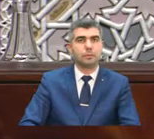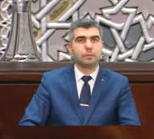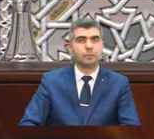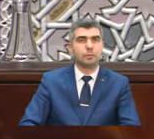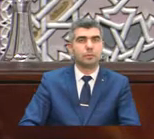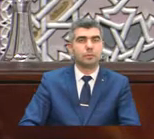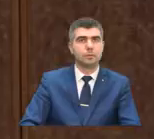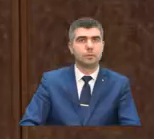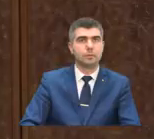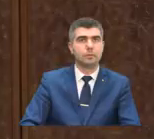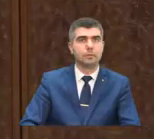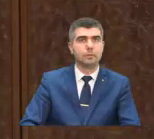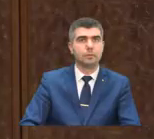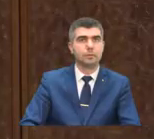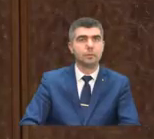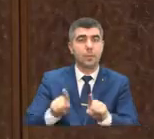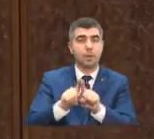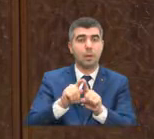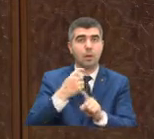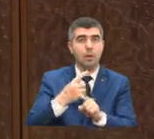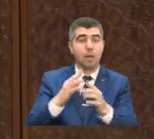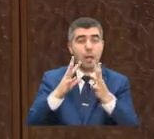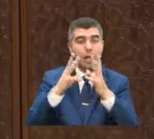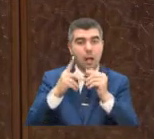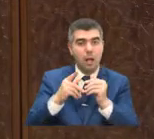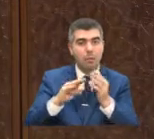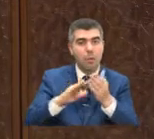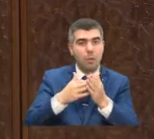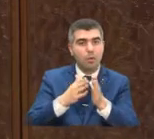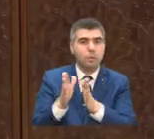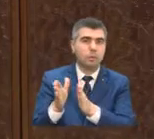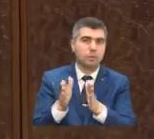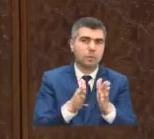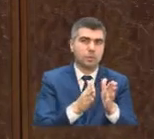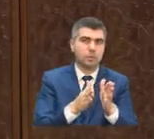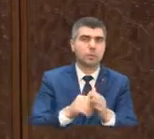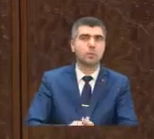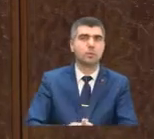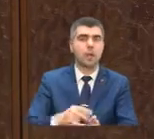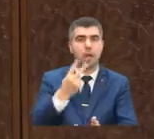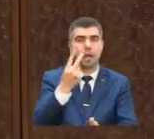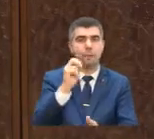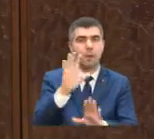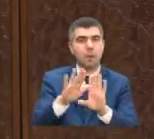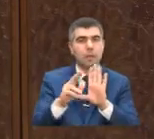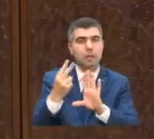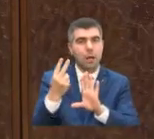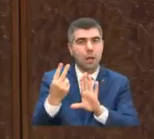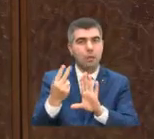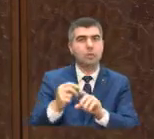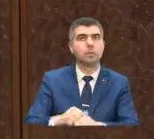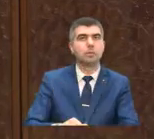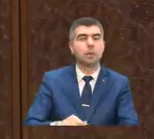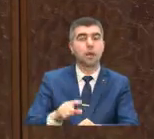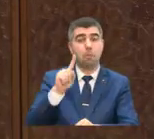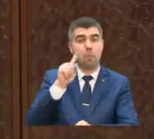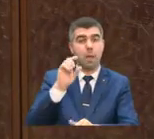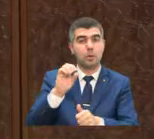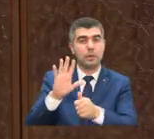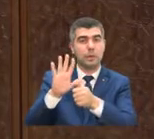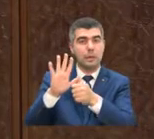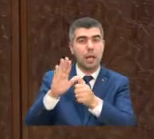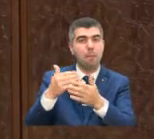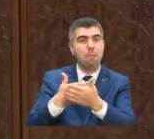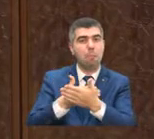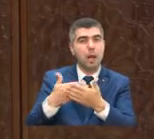تحل رجعتي للأرقام غي هادشي كامل يفند. 2012 وصلنا ل 106 مليار فاتورة الطاقية. إلا سمير